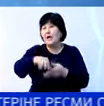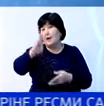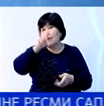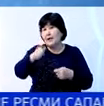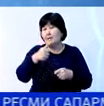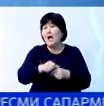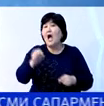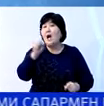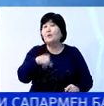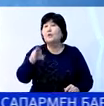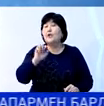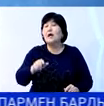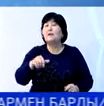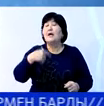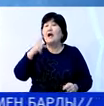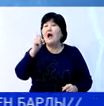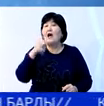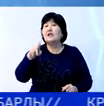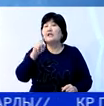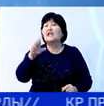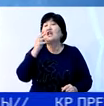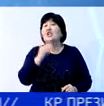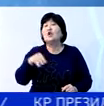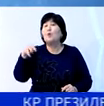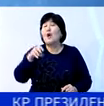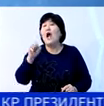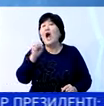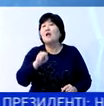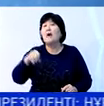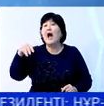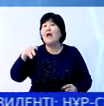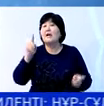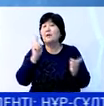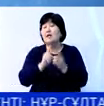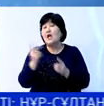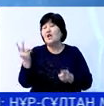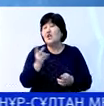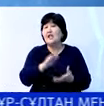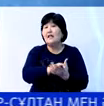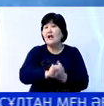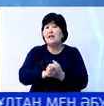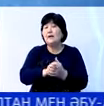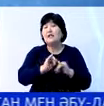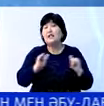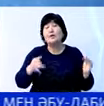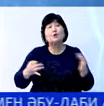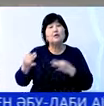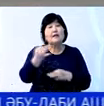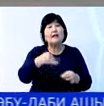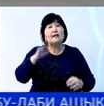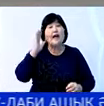басшысы Әбу-Дабидің мұрагер ханзатасы Шейх Мұхаммед бен Заид Әл-Нахаянмен кездесіп, екі жақтың ынтымақтастықты дамытуды талқылайды.